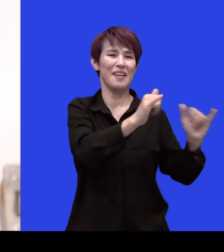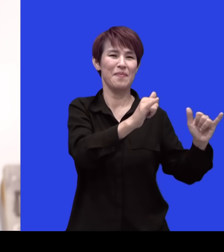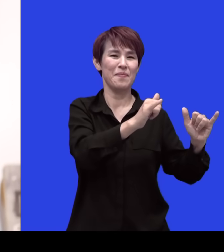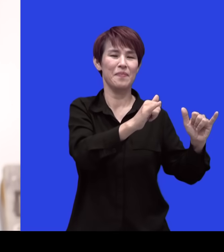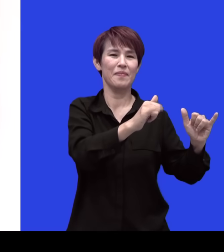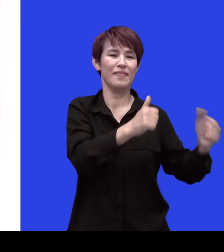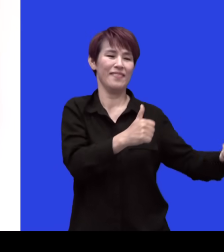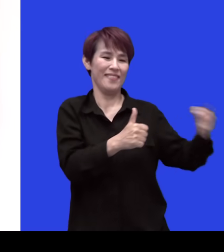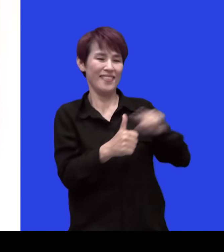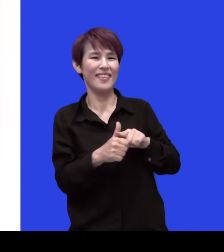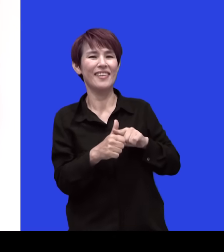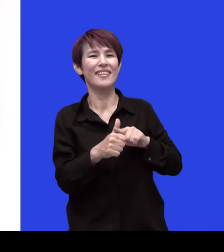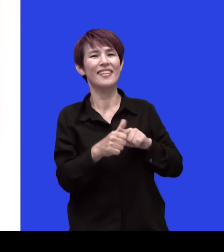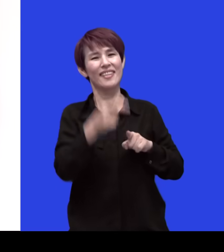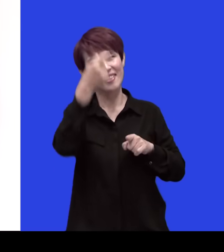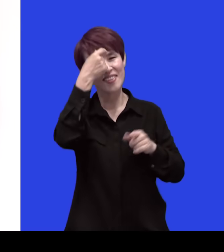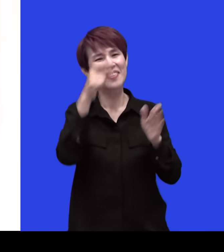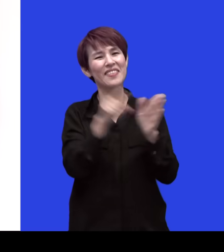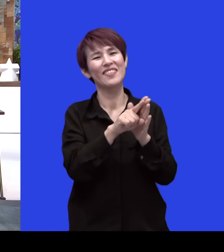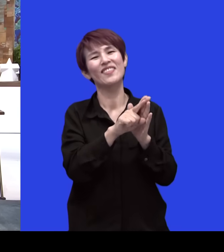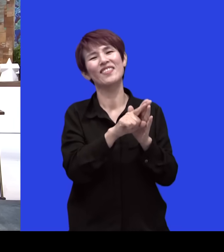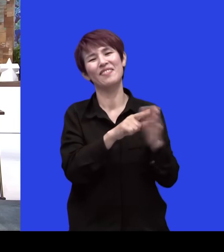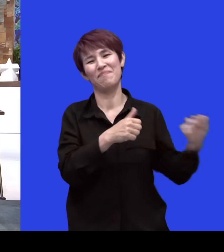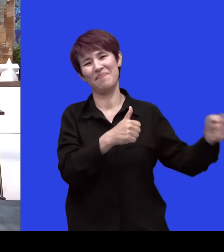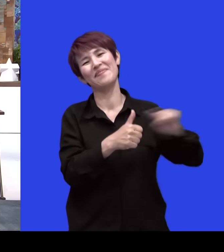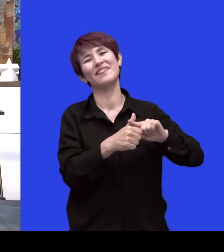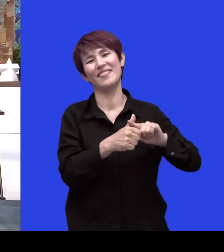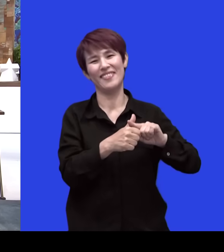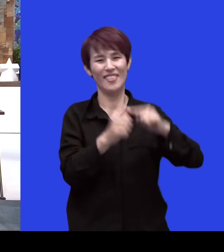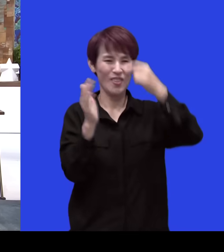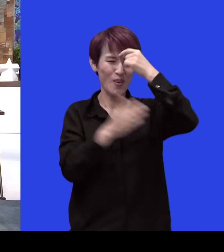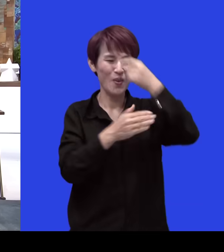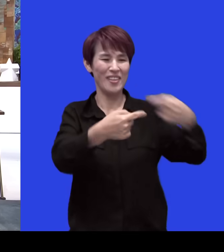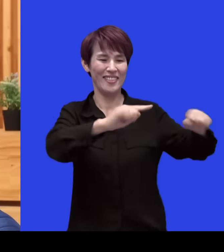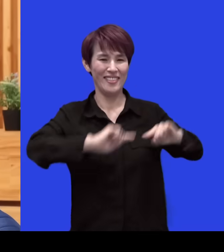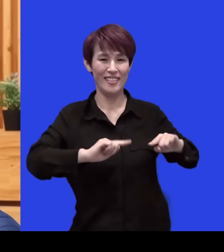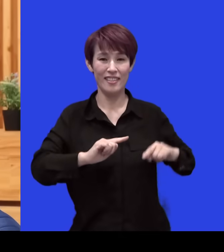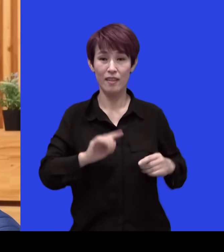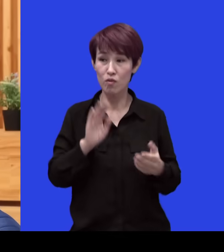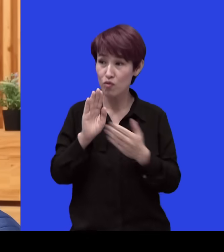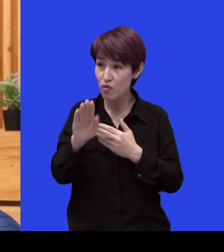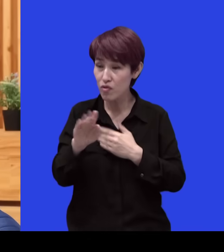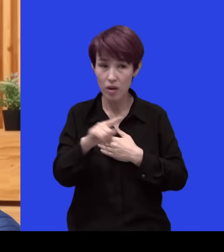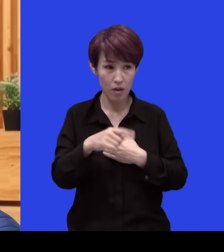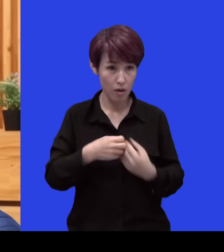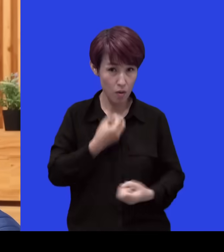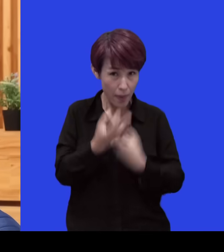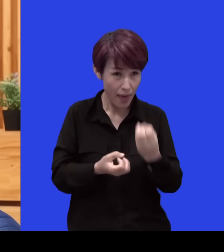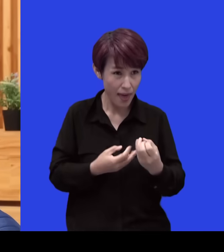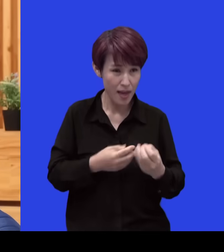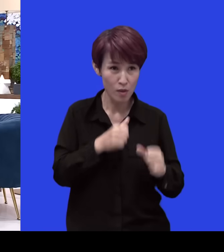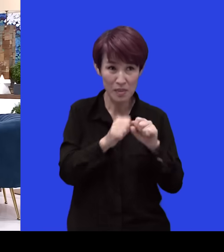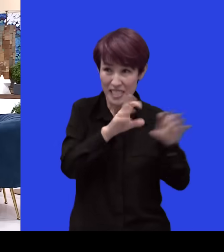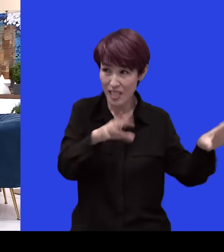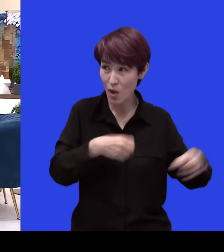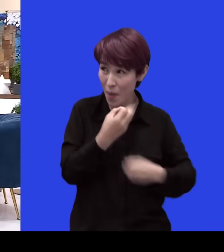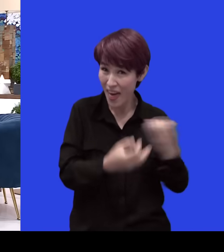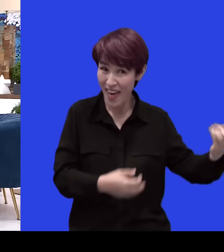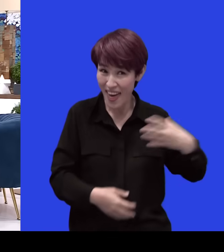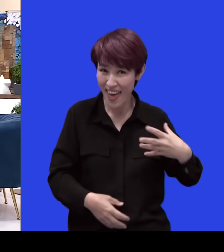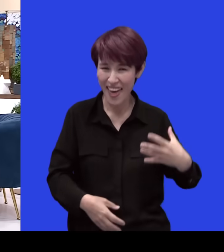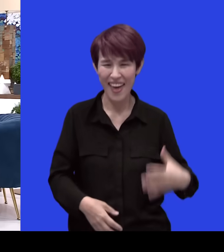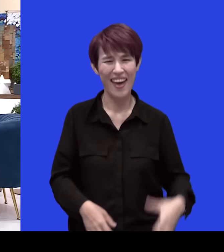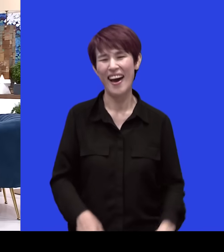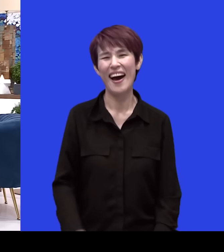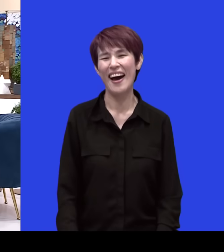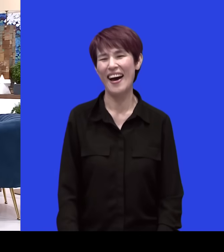우리 제1호 교인이에요. 이야. 하나님 놀랍게 근데 역사하셨어요. 교인이 된 다음에 어떻게 자백하셨어요? 본인이 소문냈다고?